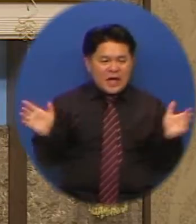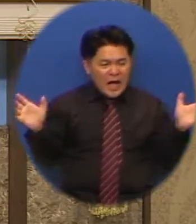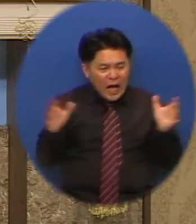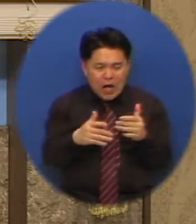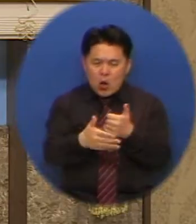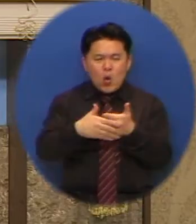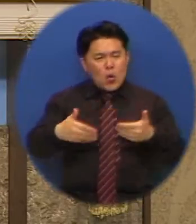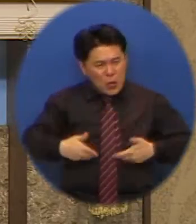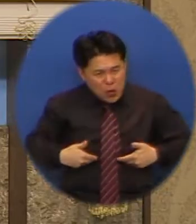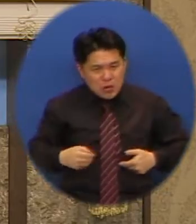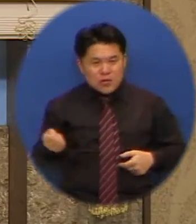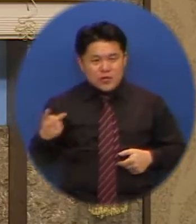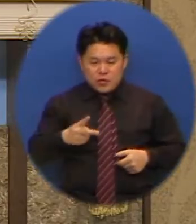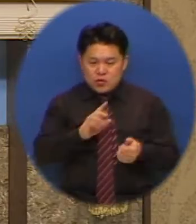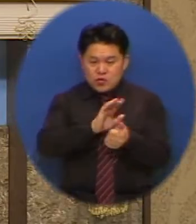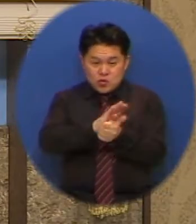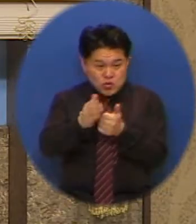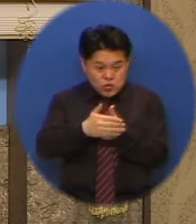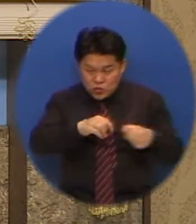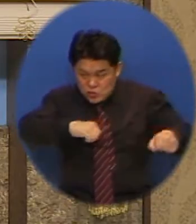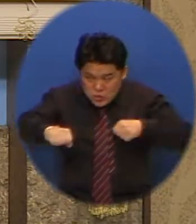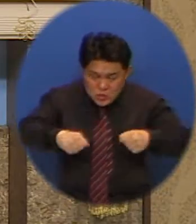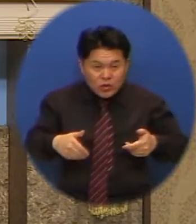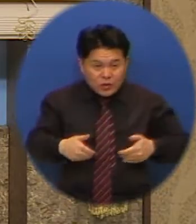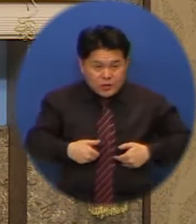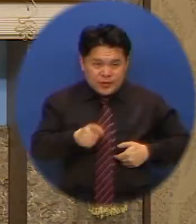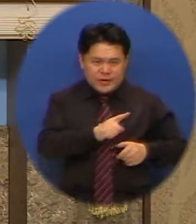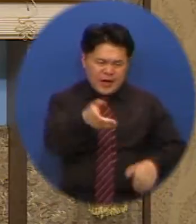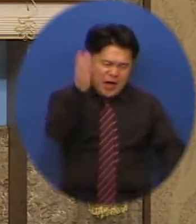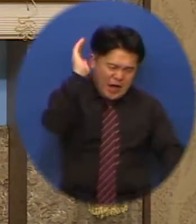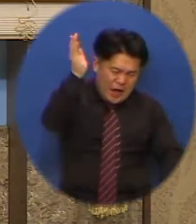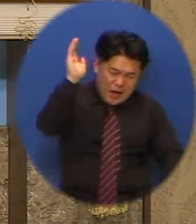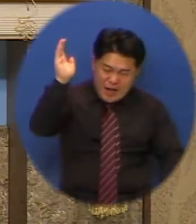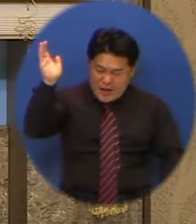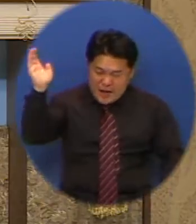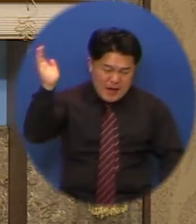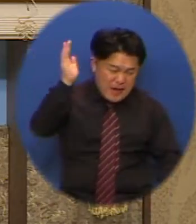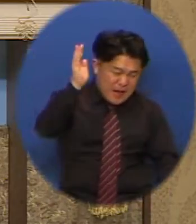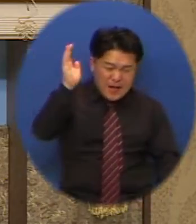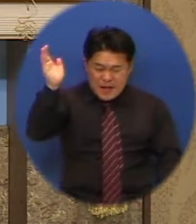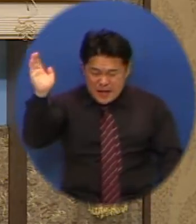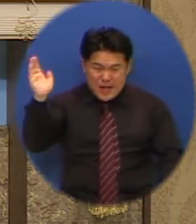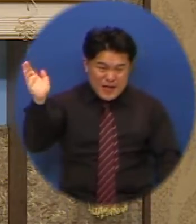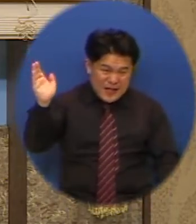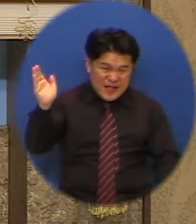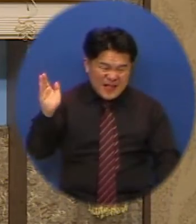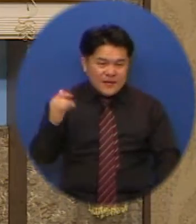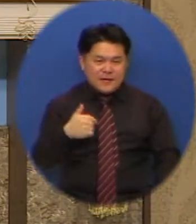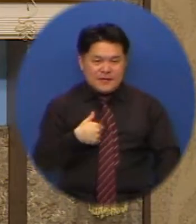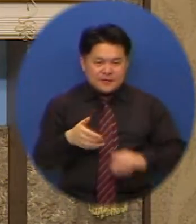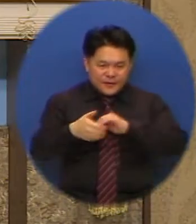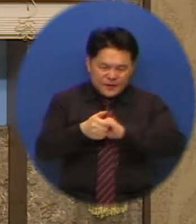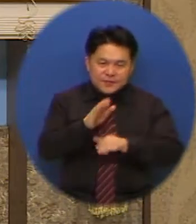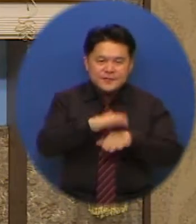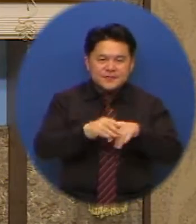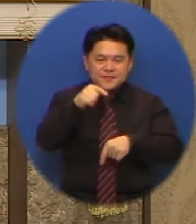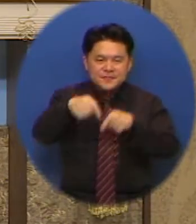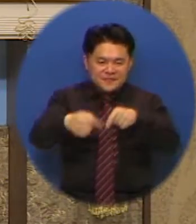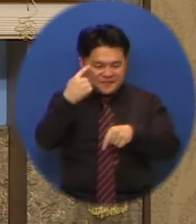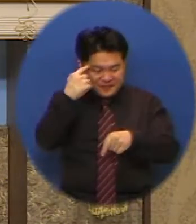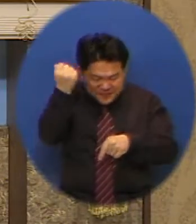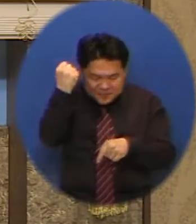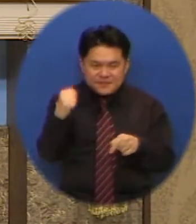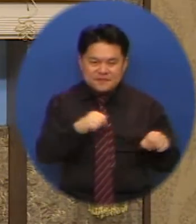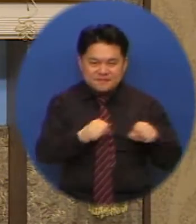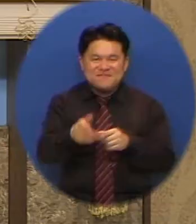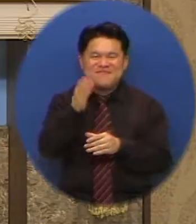협력의 필요성 또 협치의 필요성에 대해서 계속 강조를 하고 제가 임기 중에 이걸 반드시 제가 이뤄낼 네.